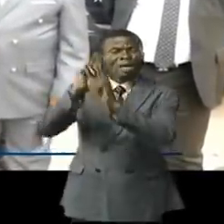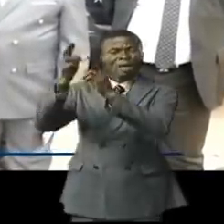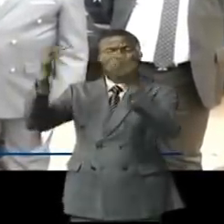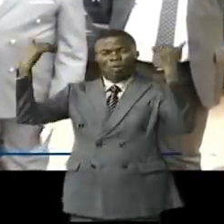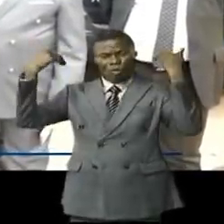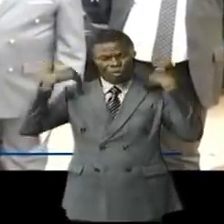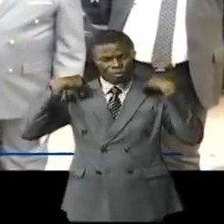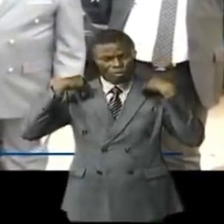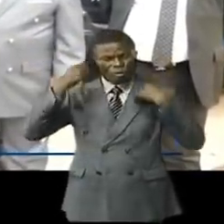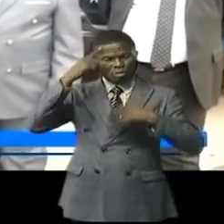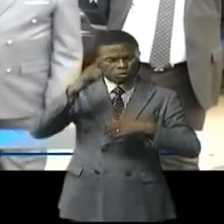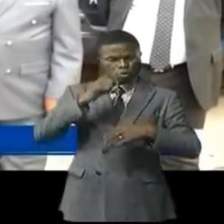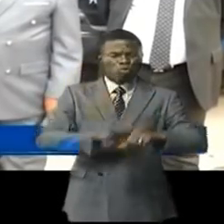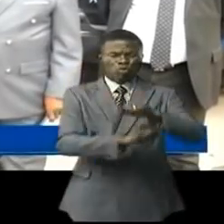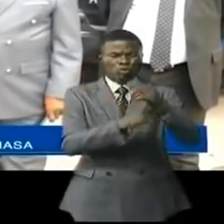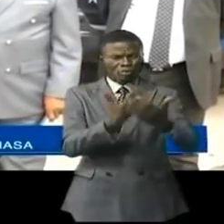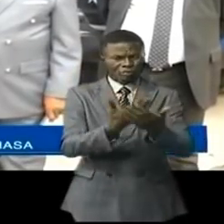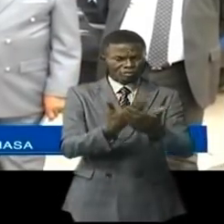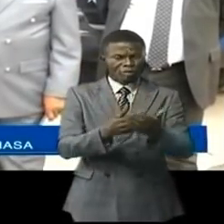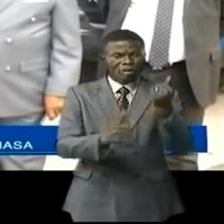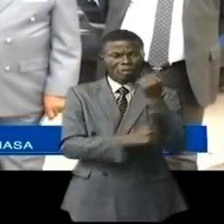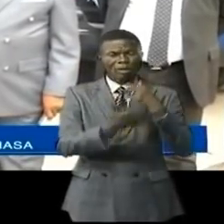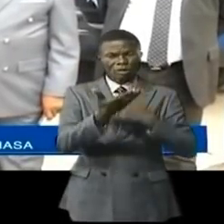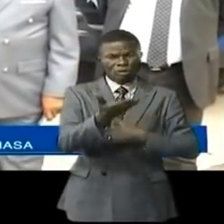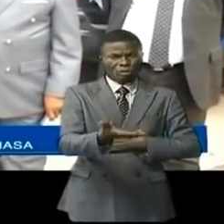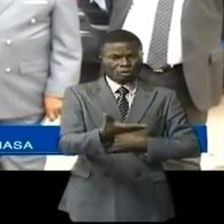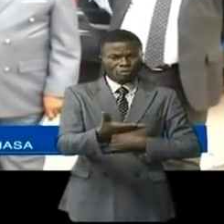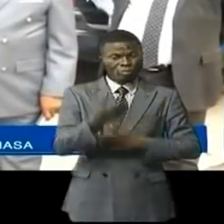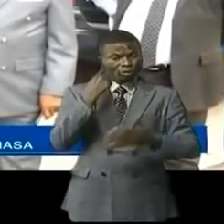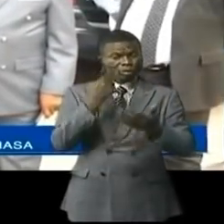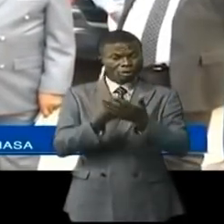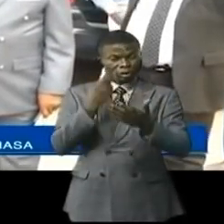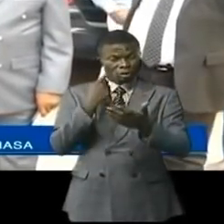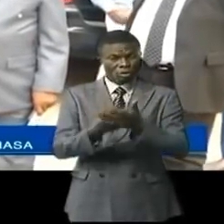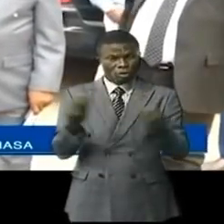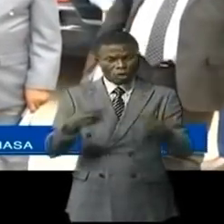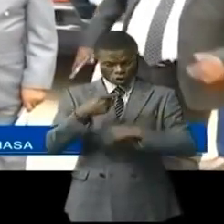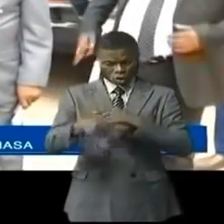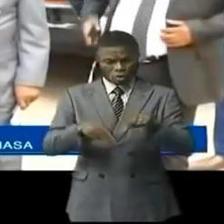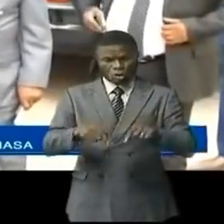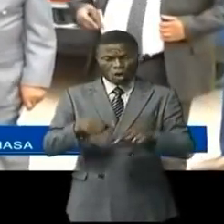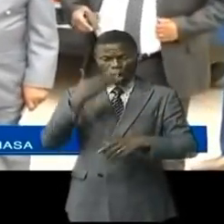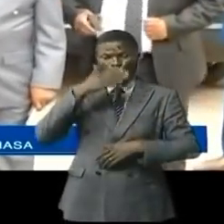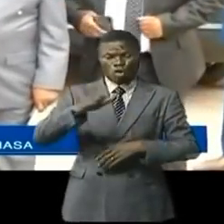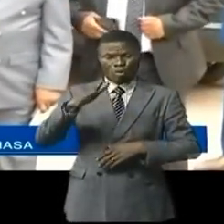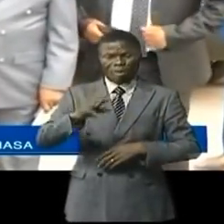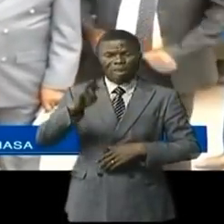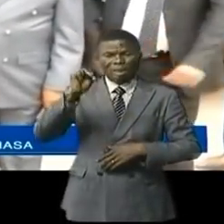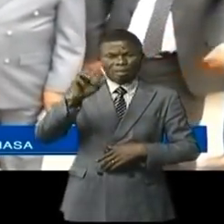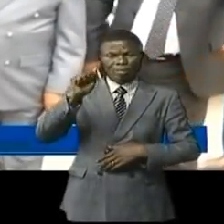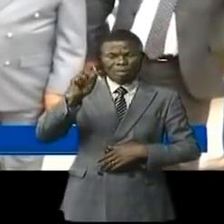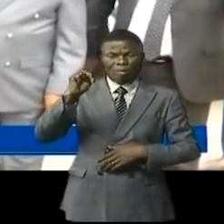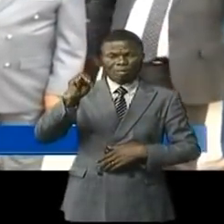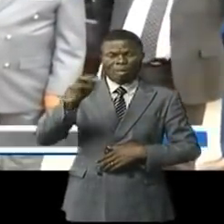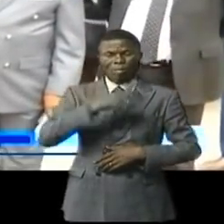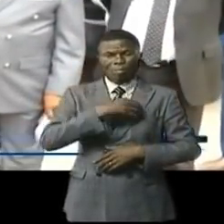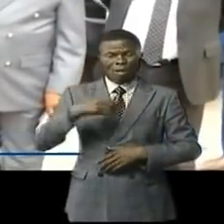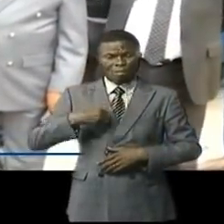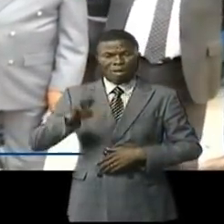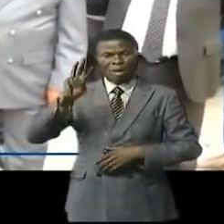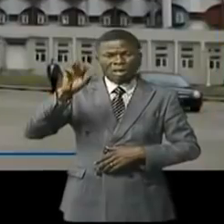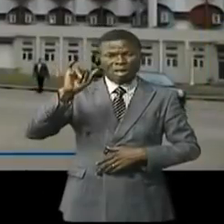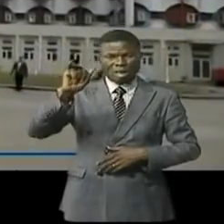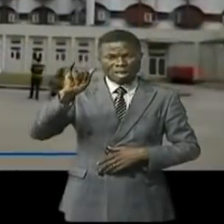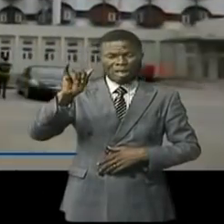une intervention conséquente par rapport à ça. C'est comme ça que j'ai commencé ici à Mamayemo, à l'hôpital général de référence de